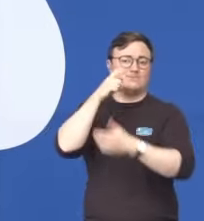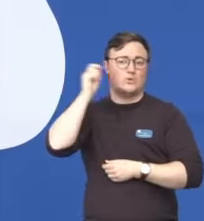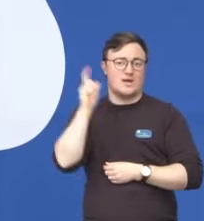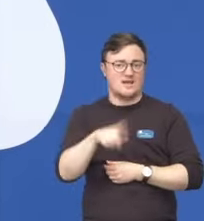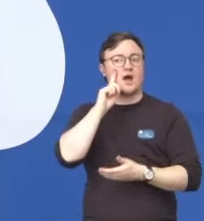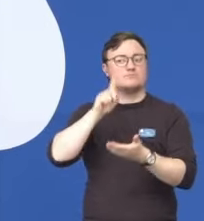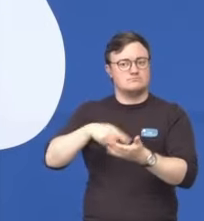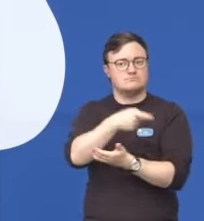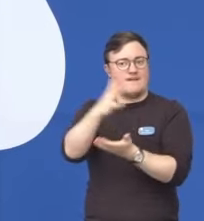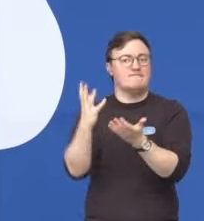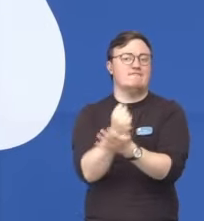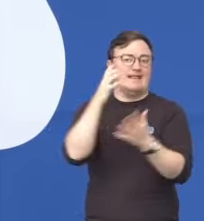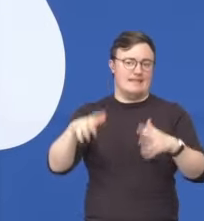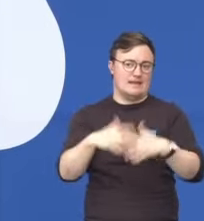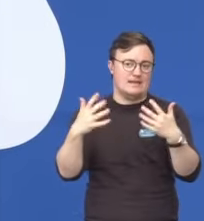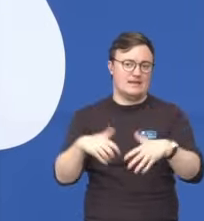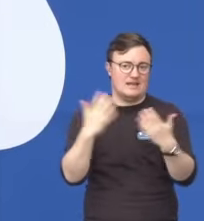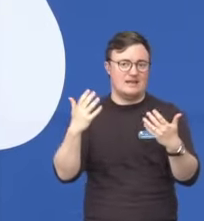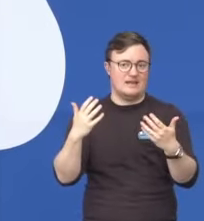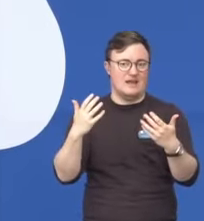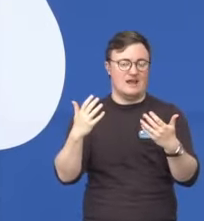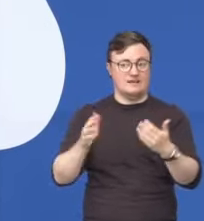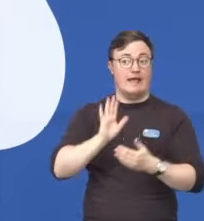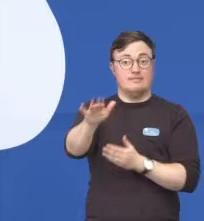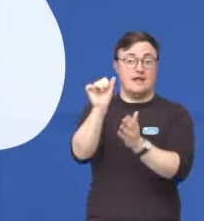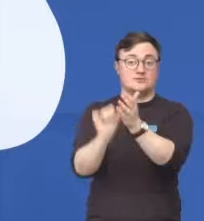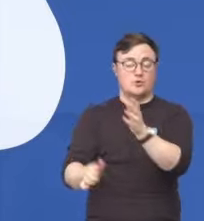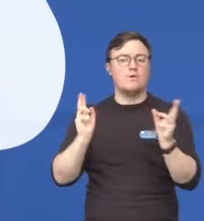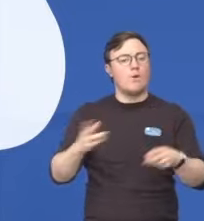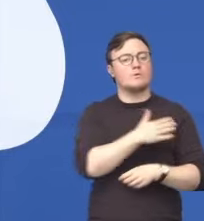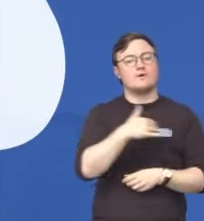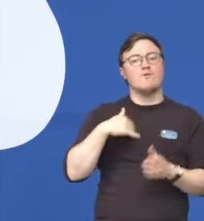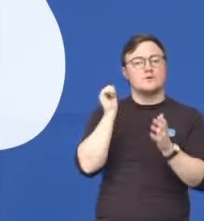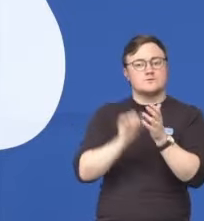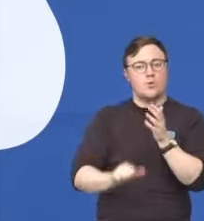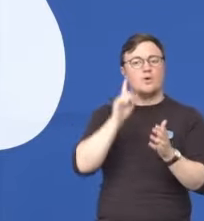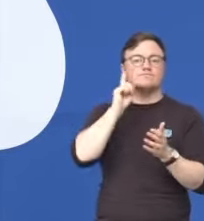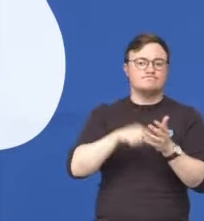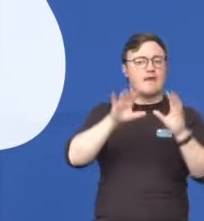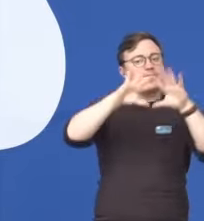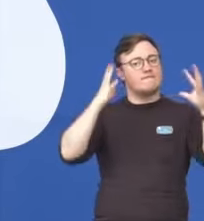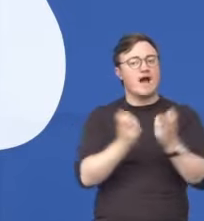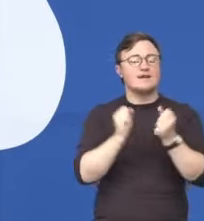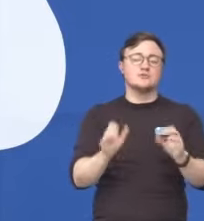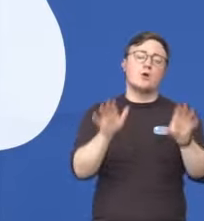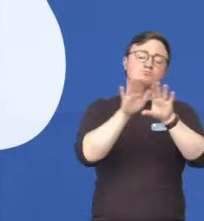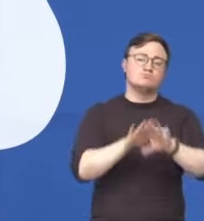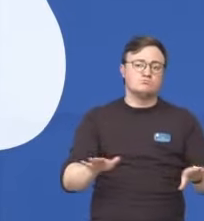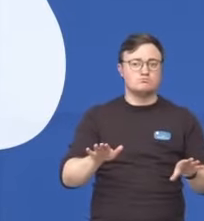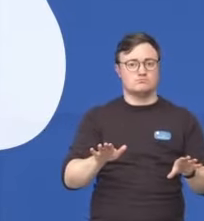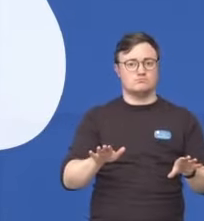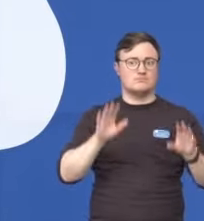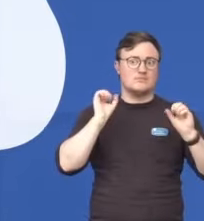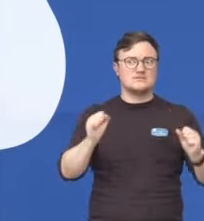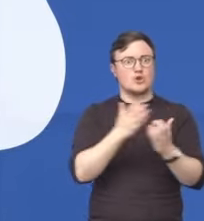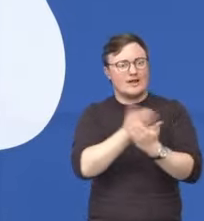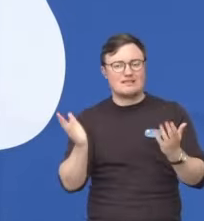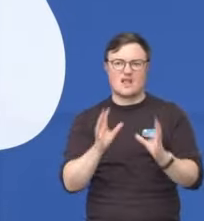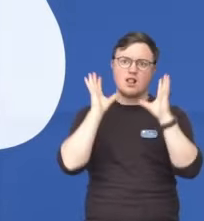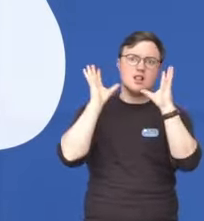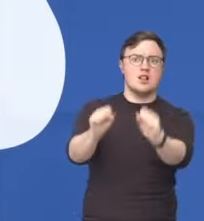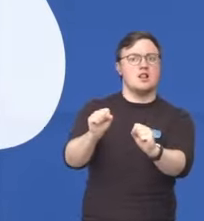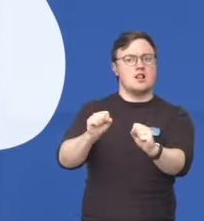Det är för deras egen skull men också för vår säkerhets skull och hela världsordningen. Att man inte ska kunna få några framgångar med att inleda ett krig